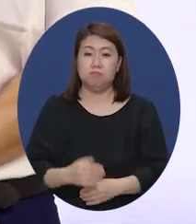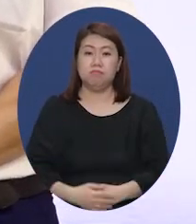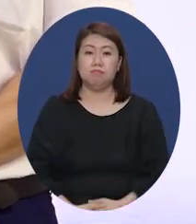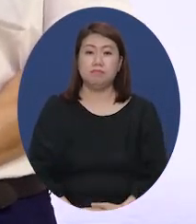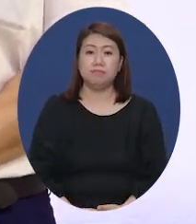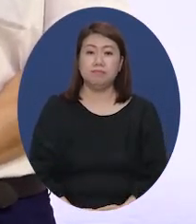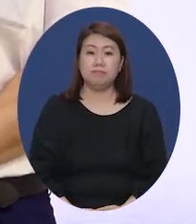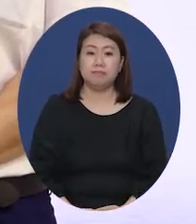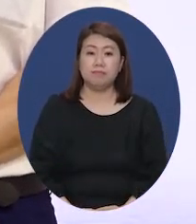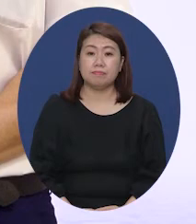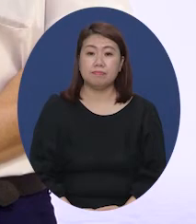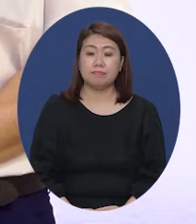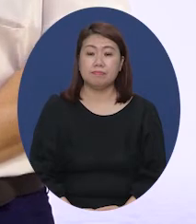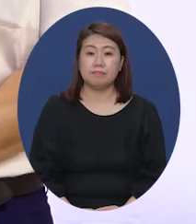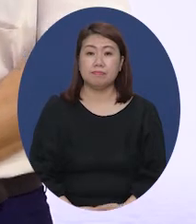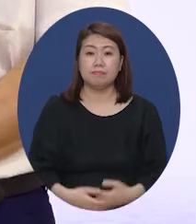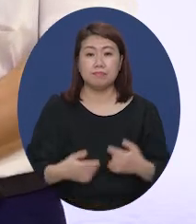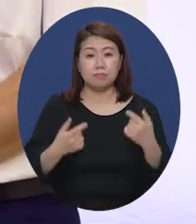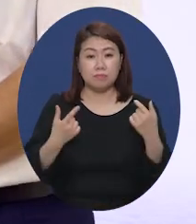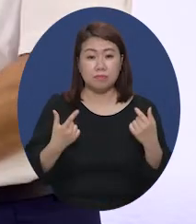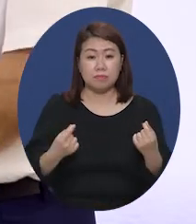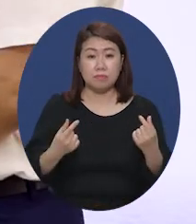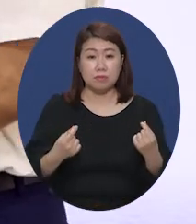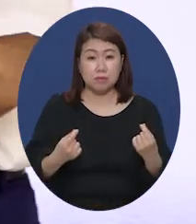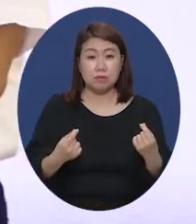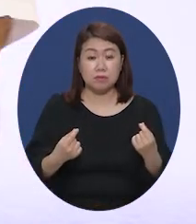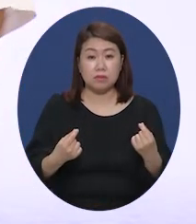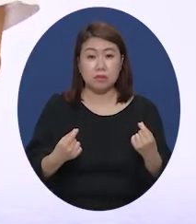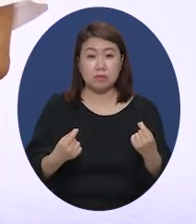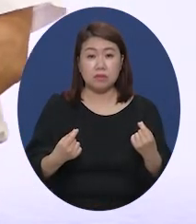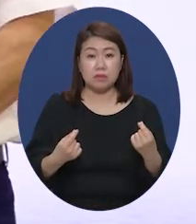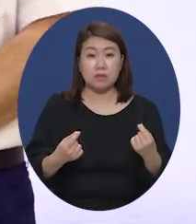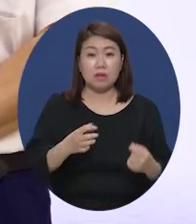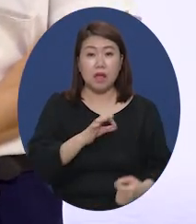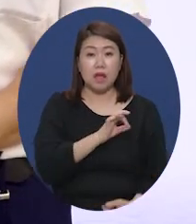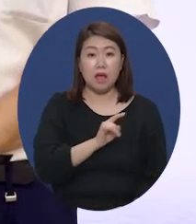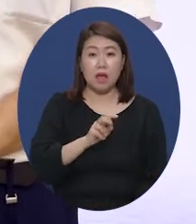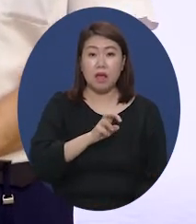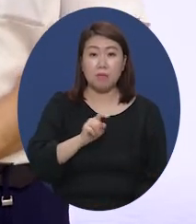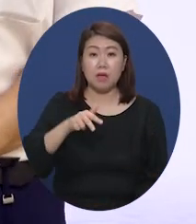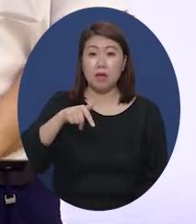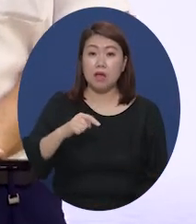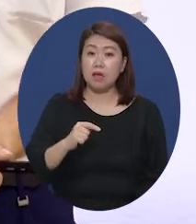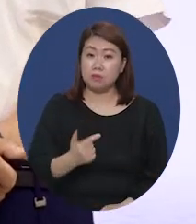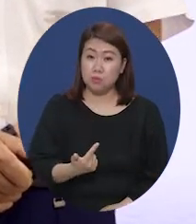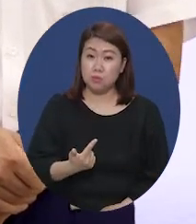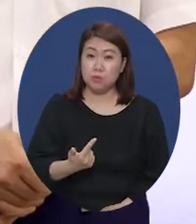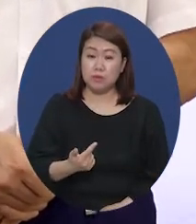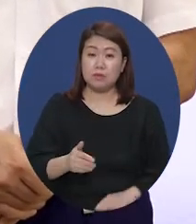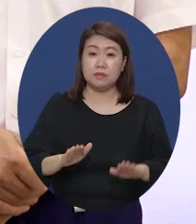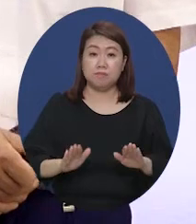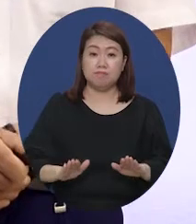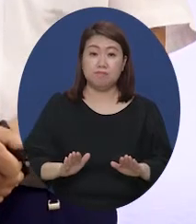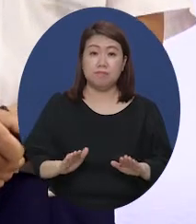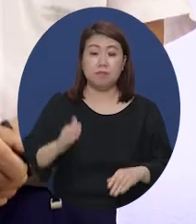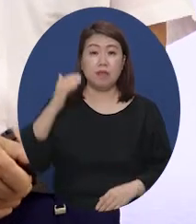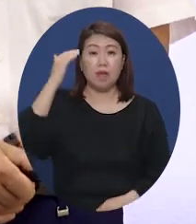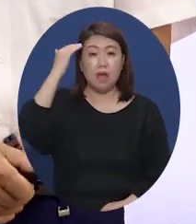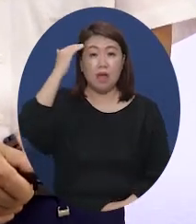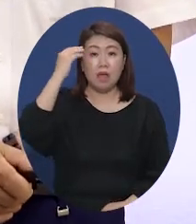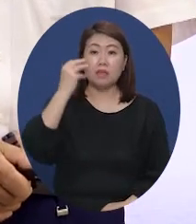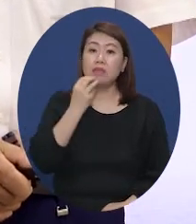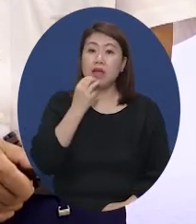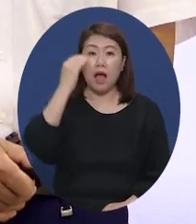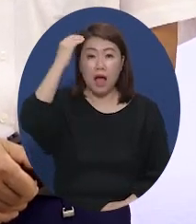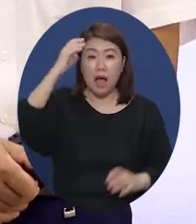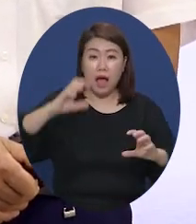아마존에서 발생한다는 뜻입니다. 그렇다면 과연 현재 아마존은 우리가 지구의 허파라고 얘기할 수 있나 이